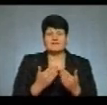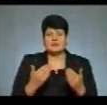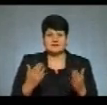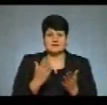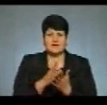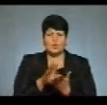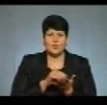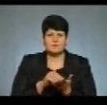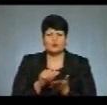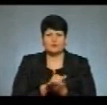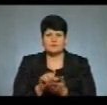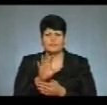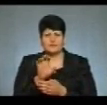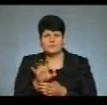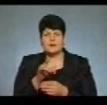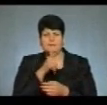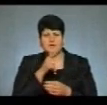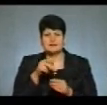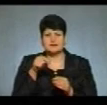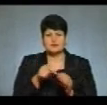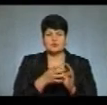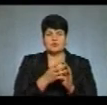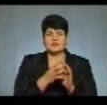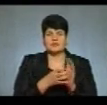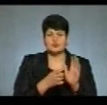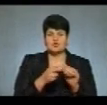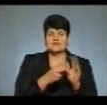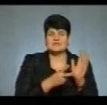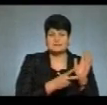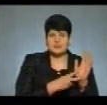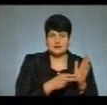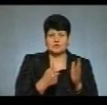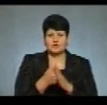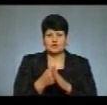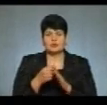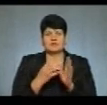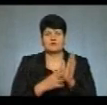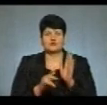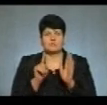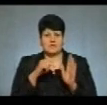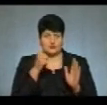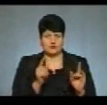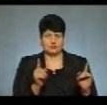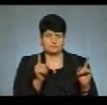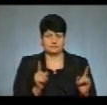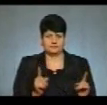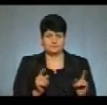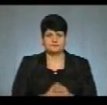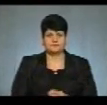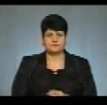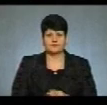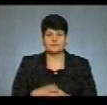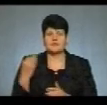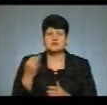копії документів та світлини про період від 1917 року по 1991 рік.